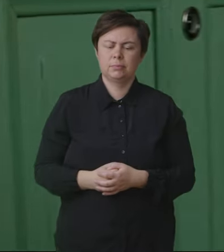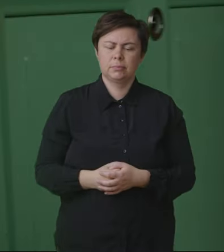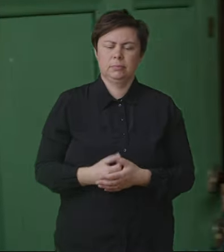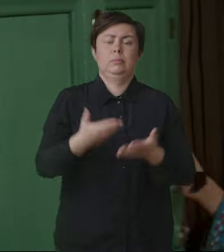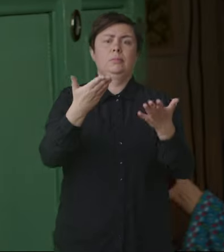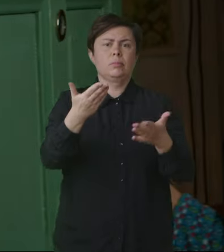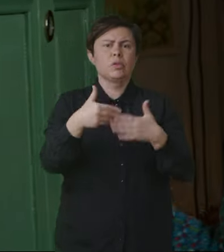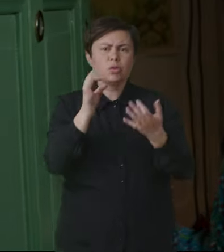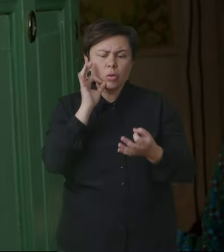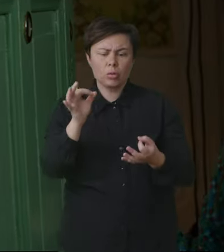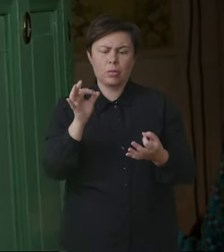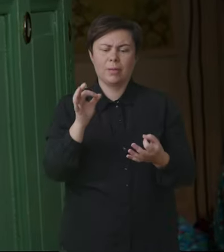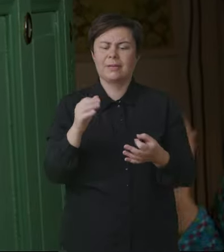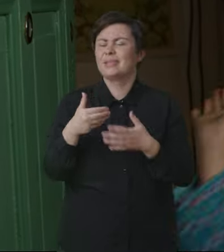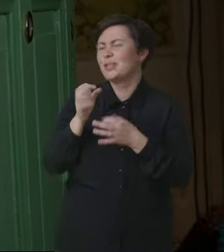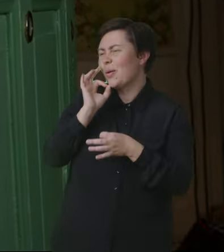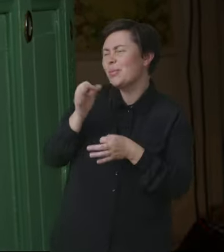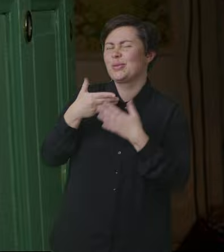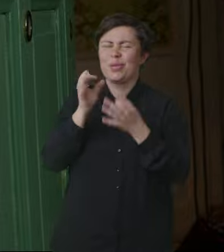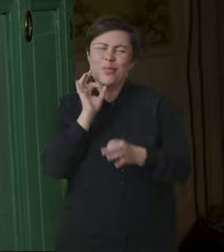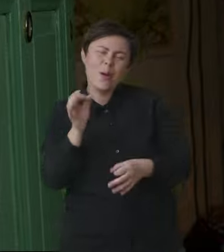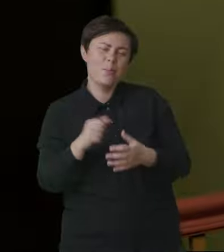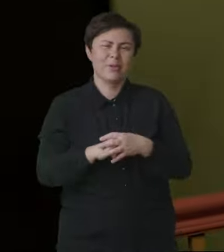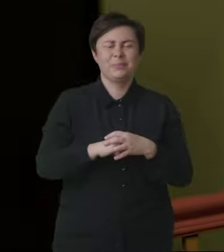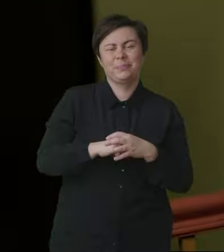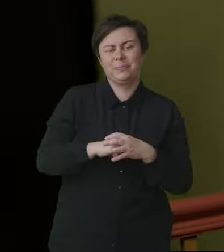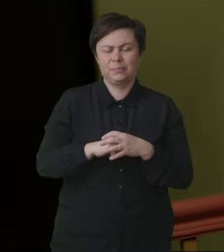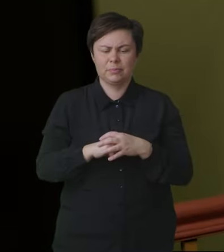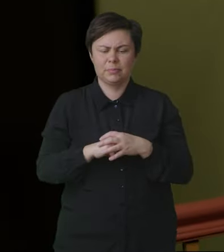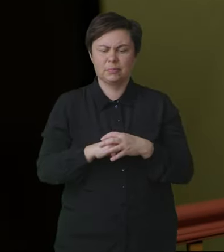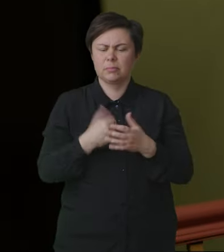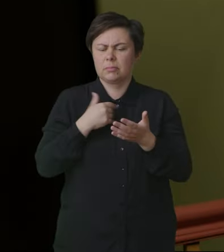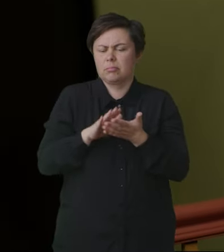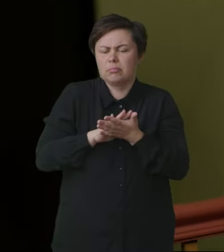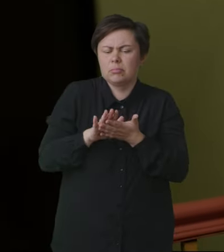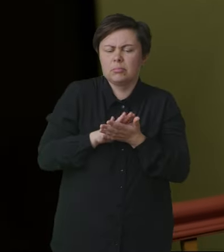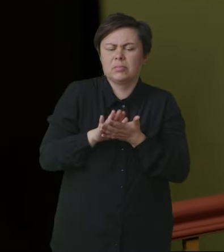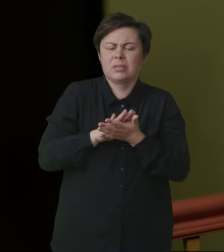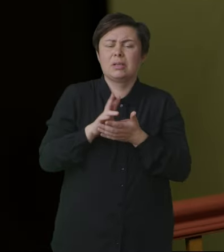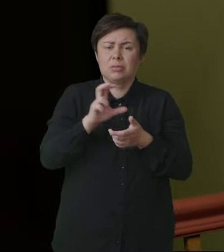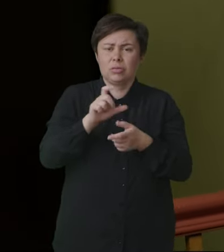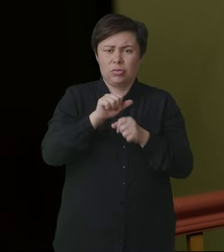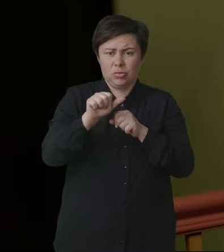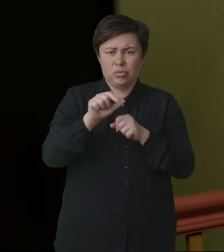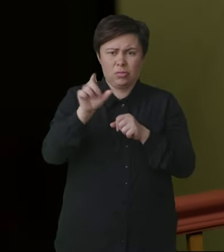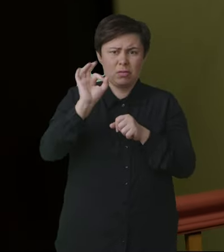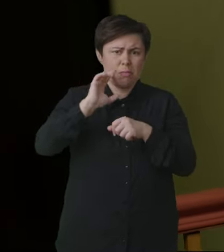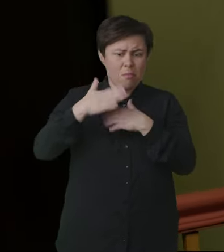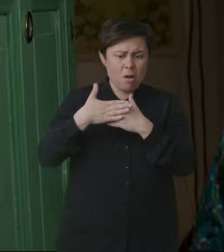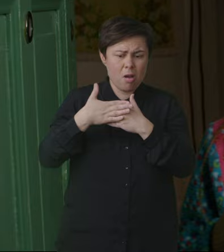O, dzień dobry. Dzień dobry. Przepraszam, że czy zostałem mężem w